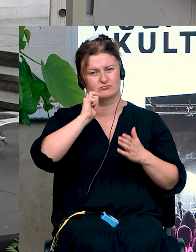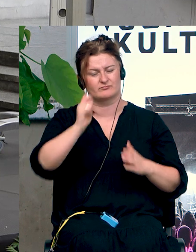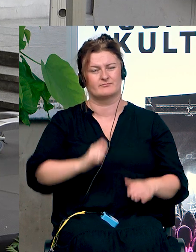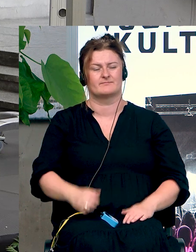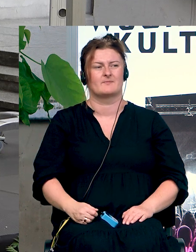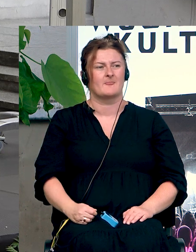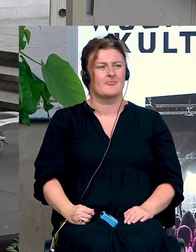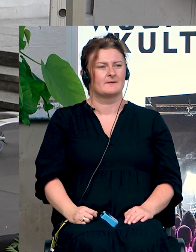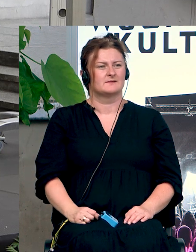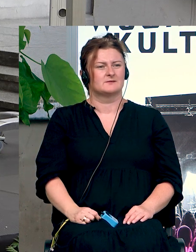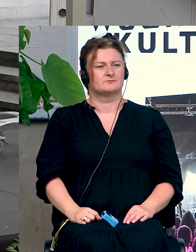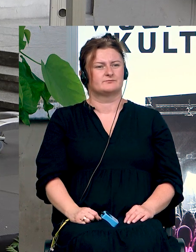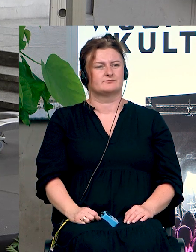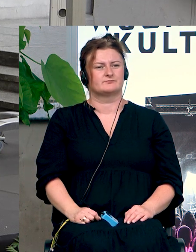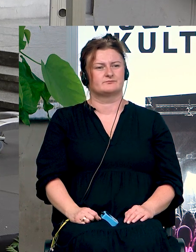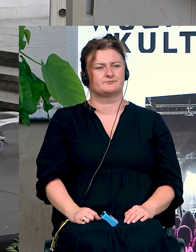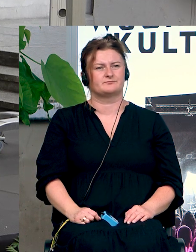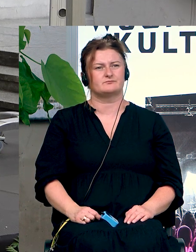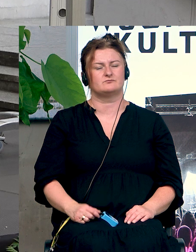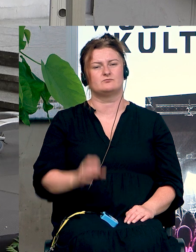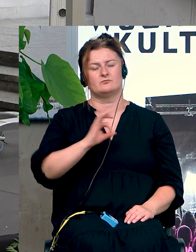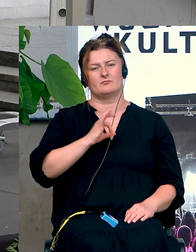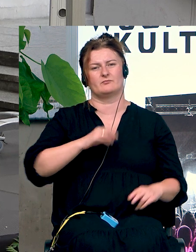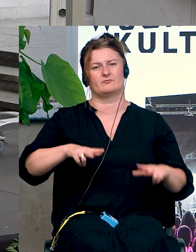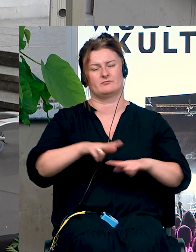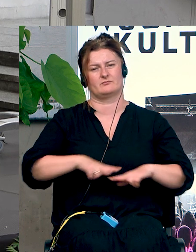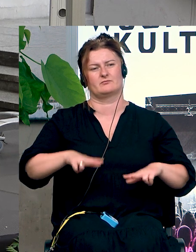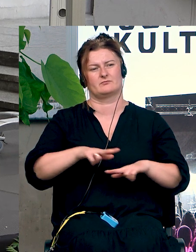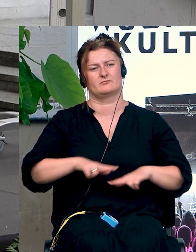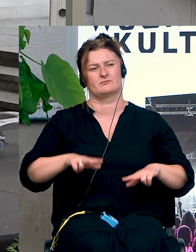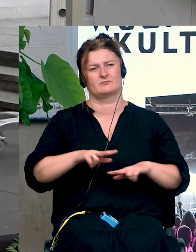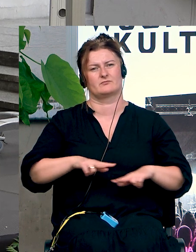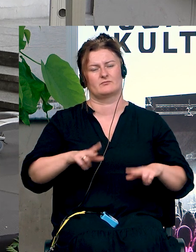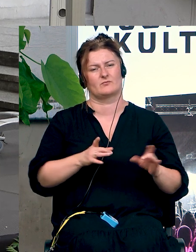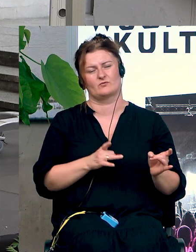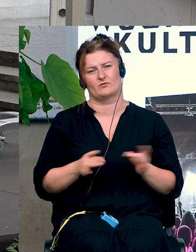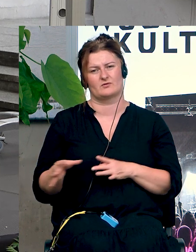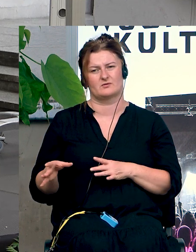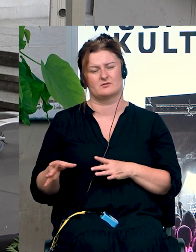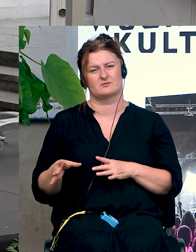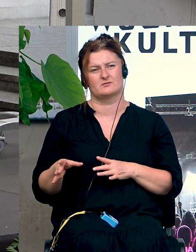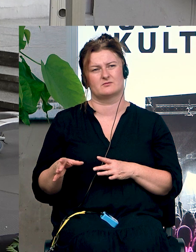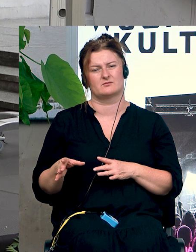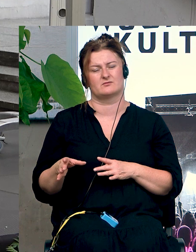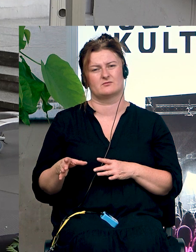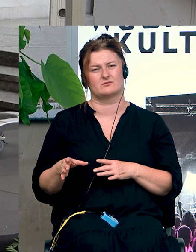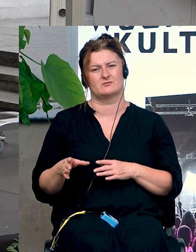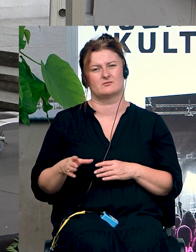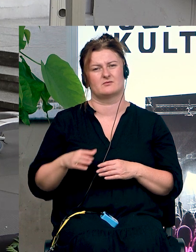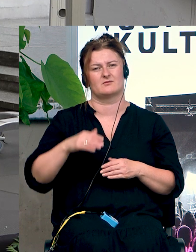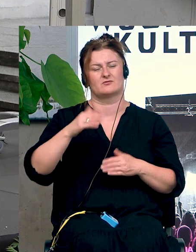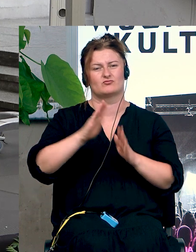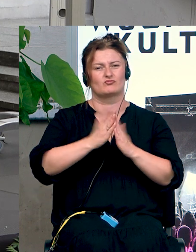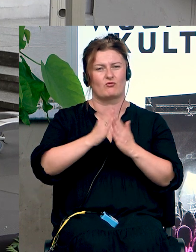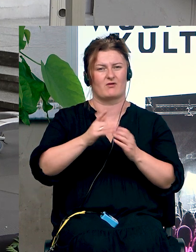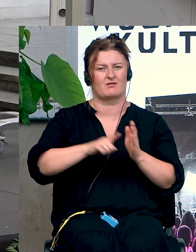якби в мене в сім'ї там не дуже розмінювалися. Мене зразу годували дорослими книжками. Але з мого улюбленого це